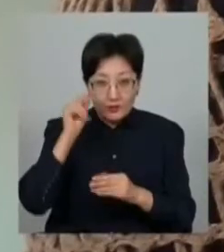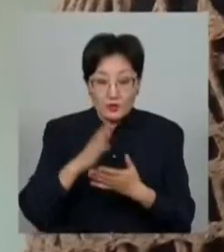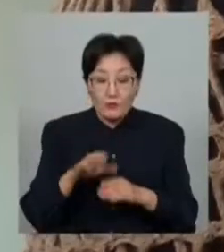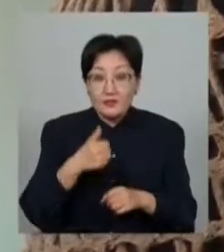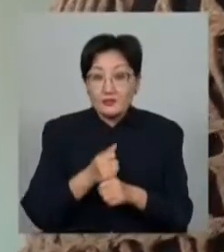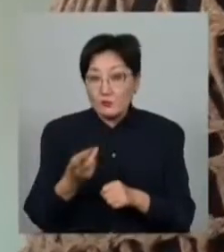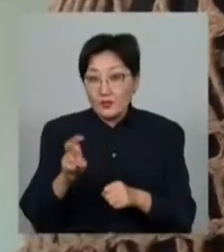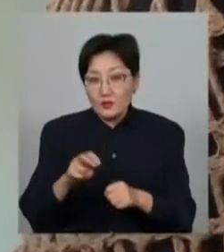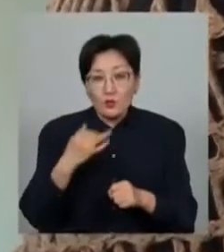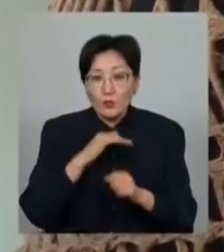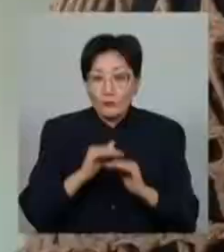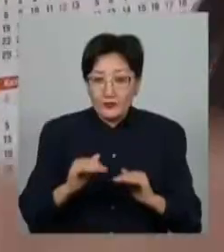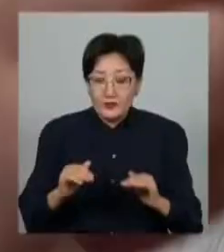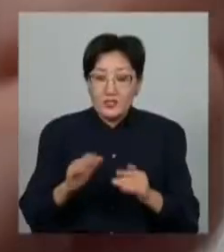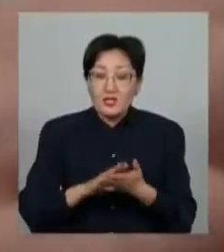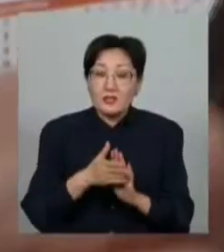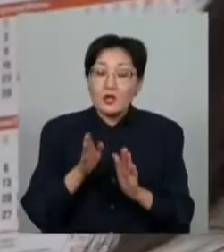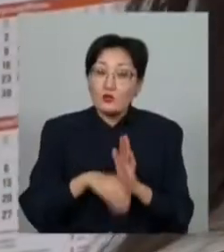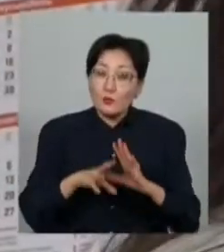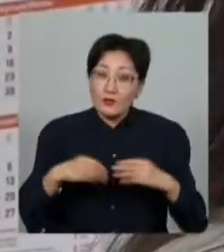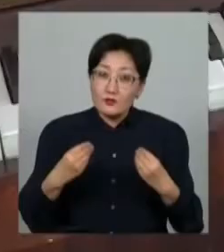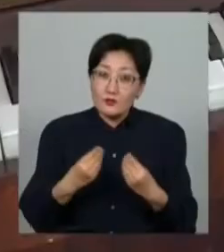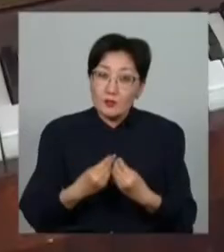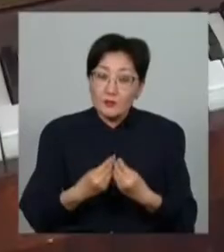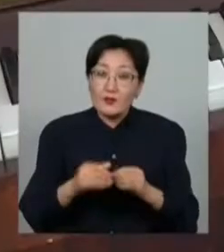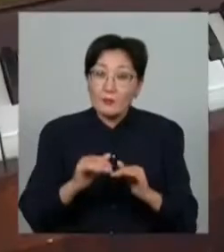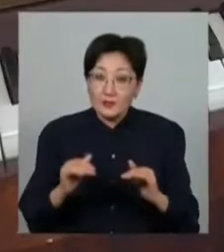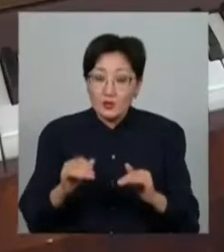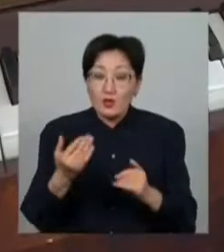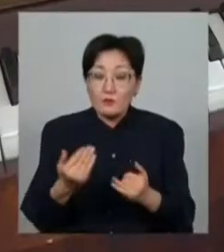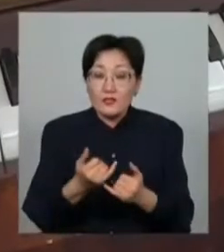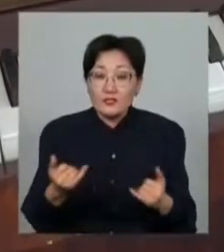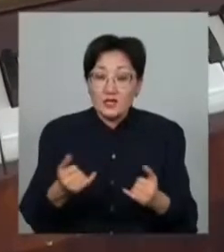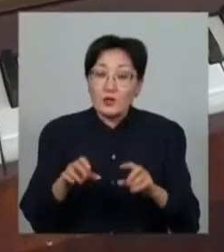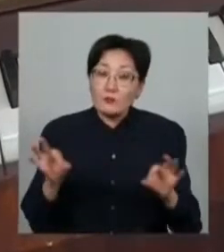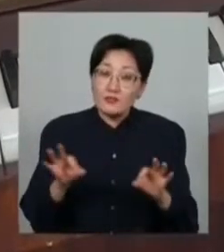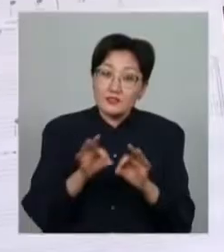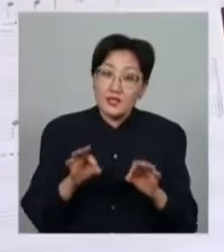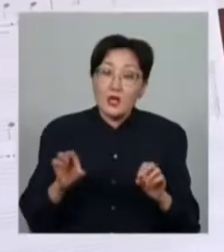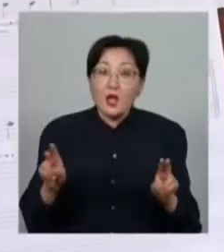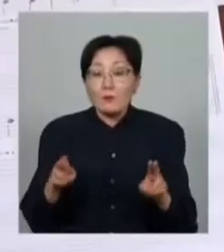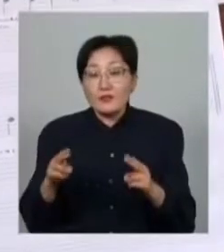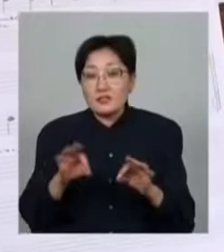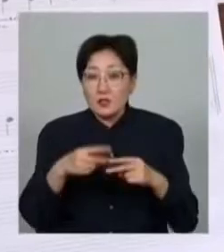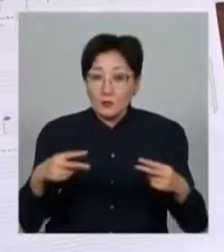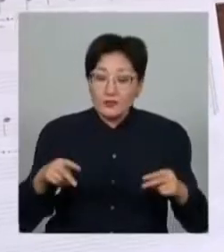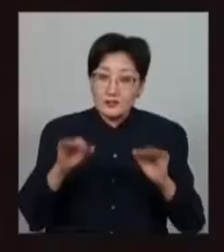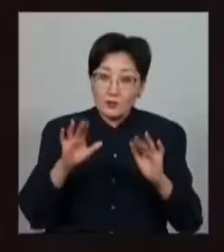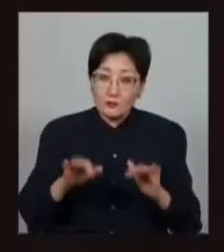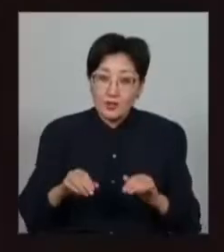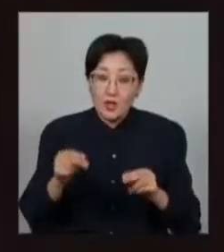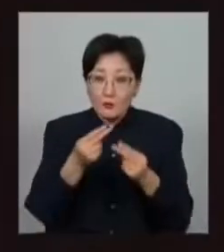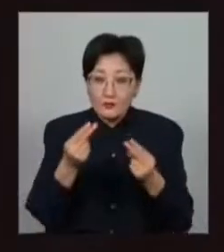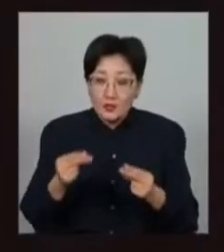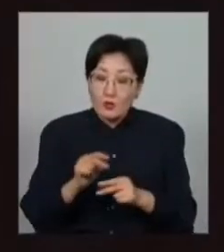Негізінен келушілер көп балалы және аз қамтылған отбасынан шыққан балалар. Оларға арналған музыка, вокал, әдебиет, компьютерлік графика